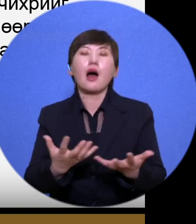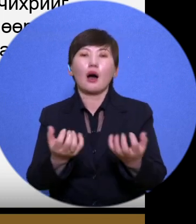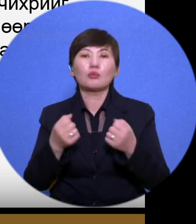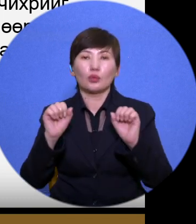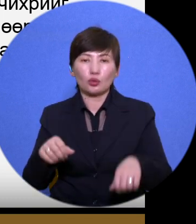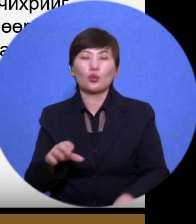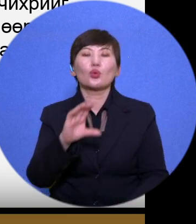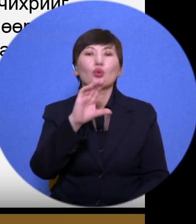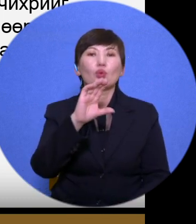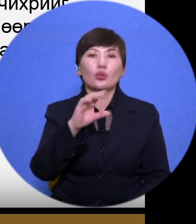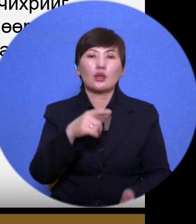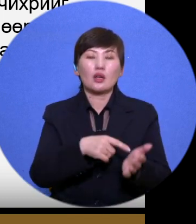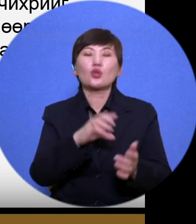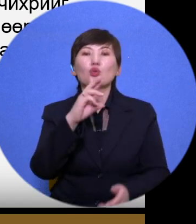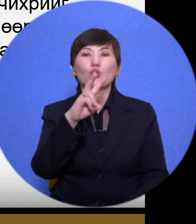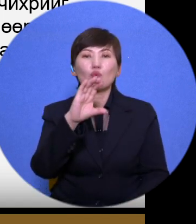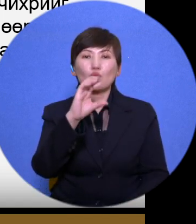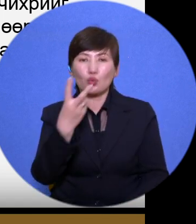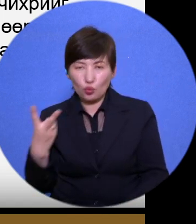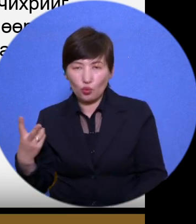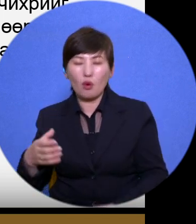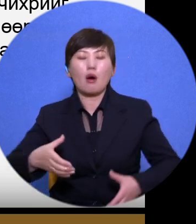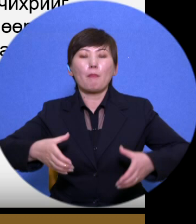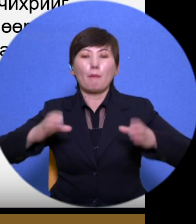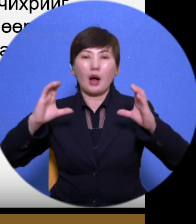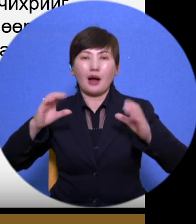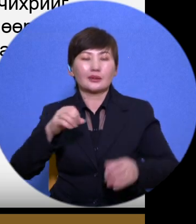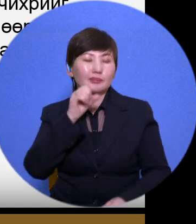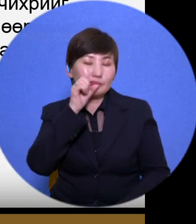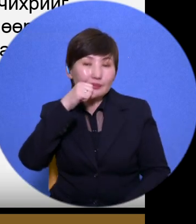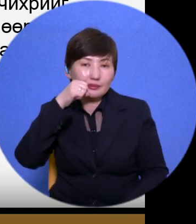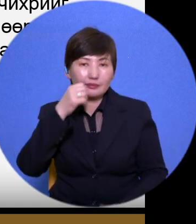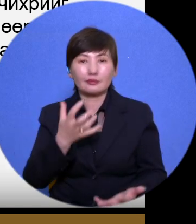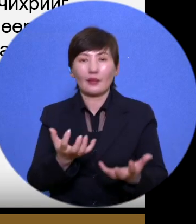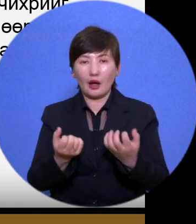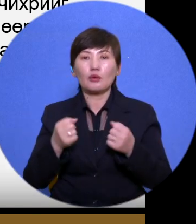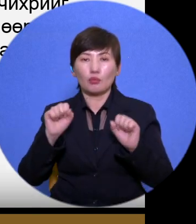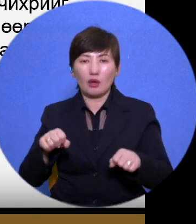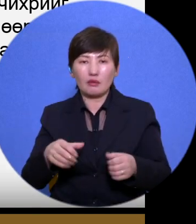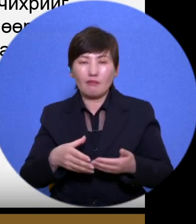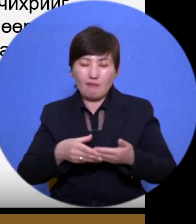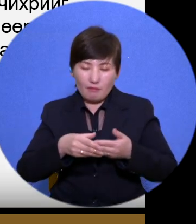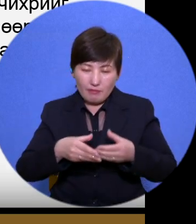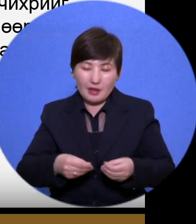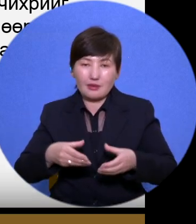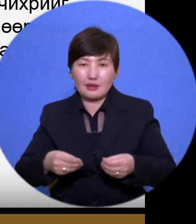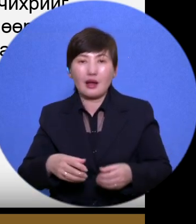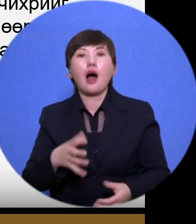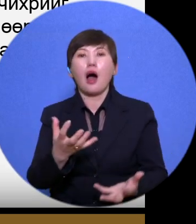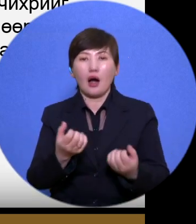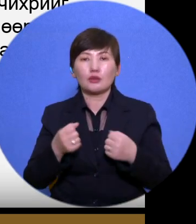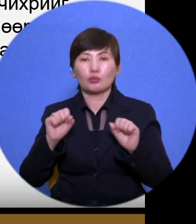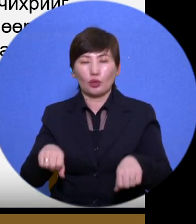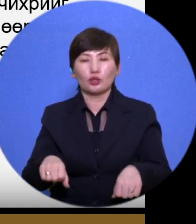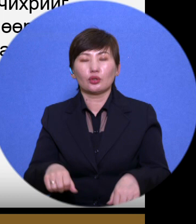байна. Мөн нөгөө эсгэж хэргэлдэг айраг, хоормогоос авч болох нь байна. Бислгаас авч болох нь байна, тийм ээ. Мөн төрөл бүрийн